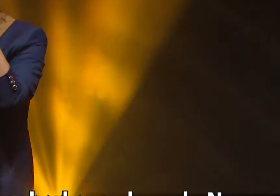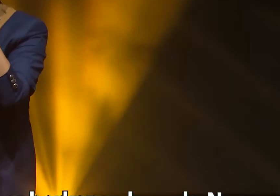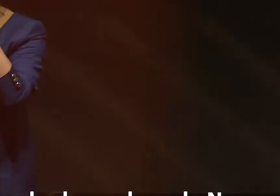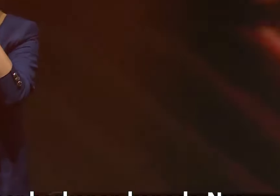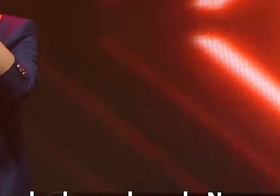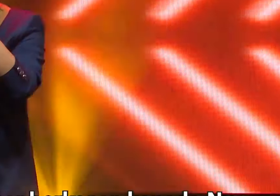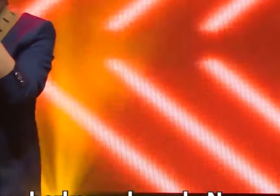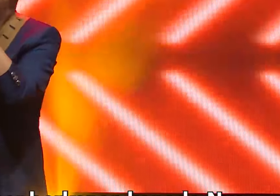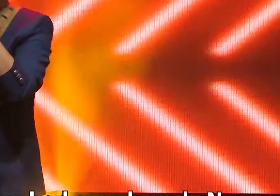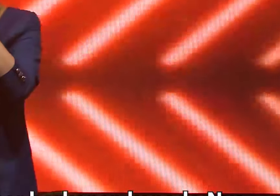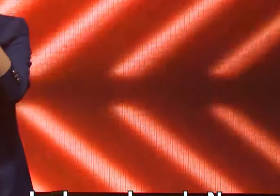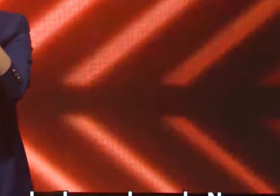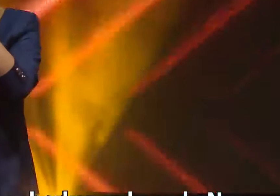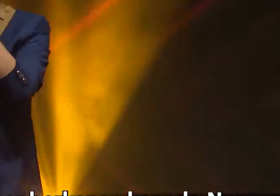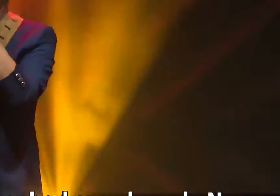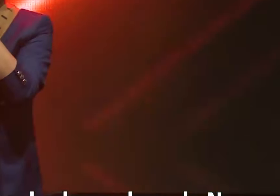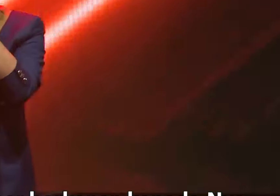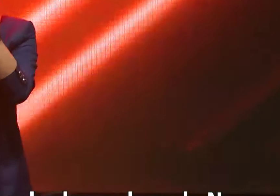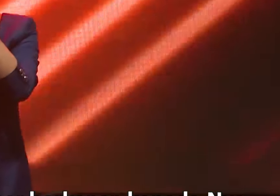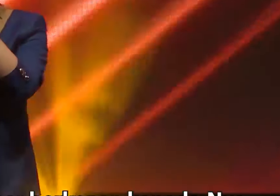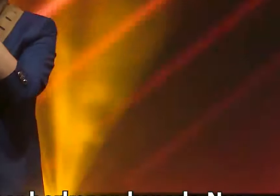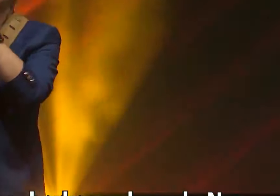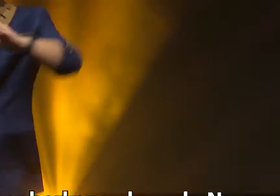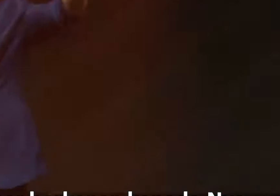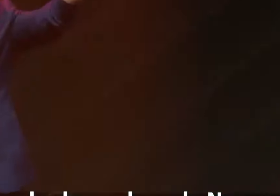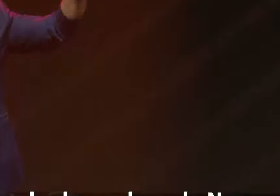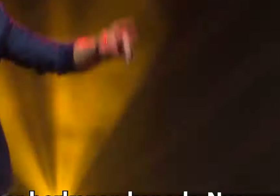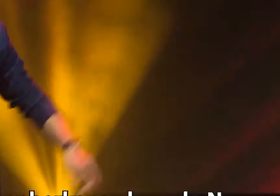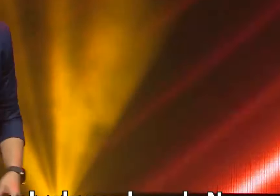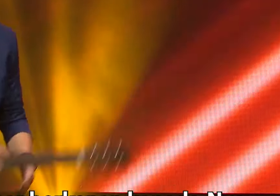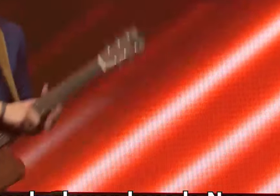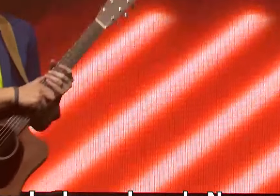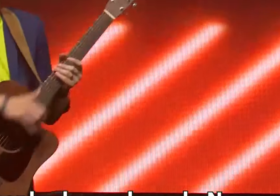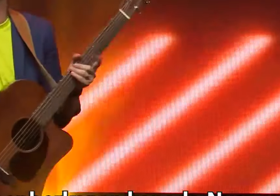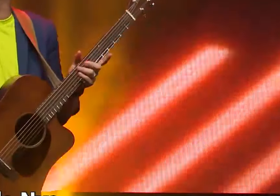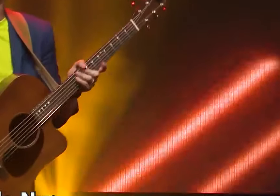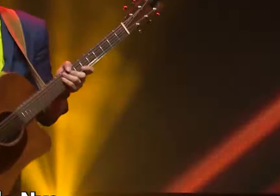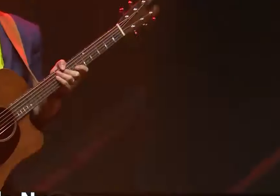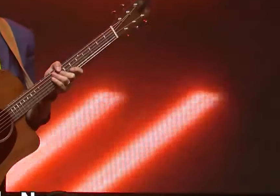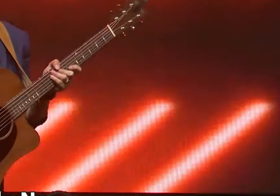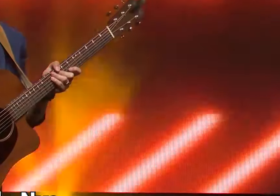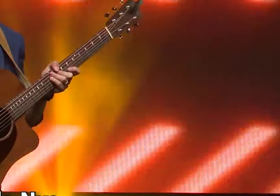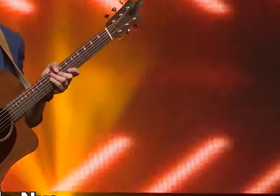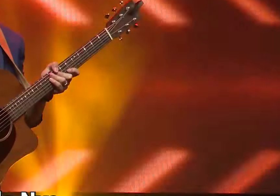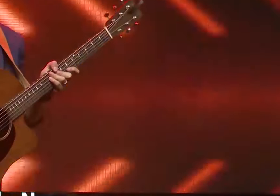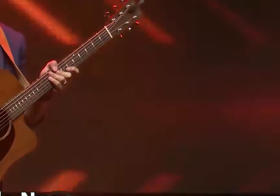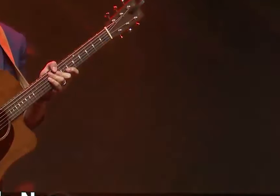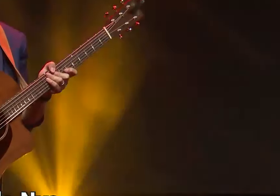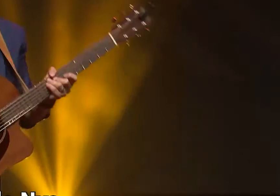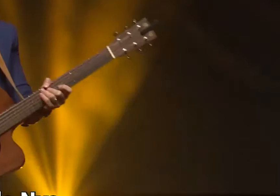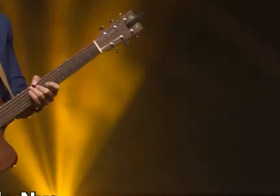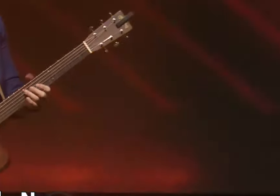yang hidupnya selalu benar berkenan kepadanya. Kepada